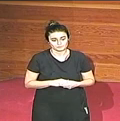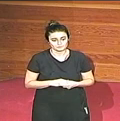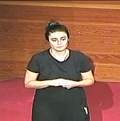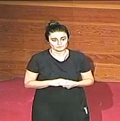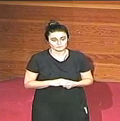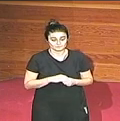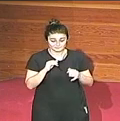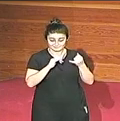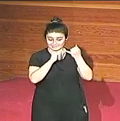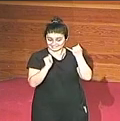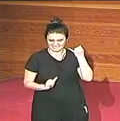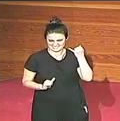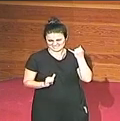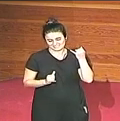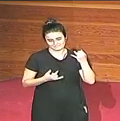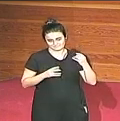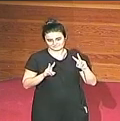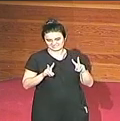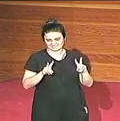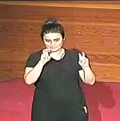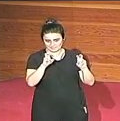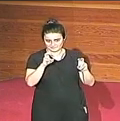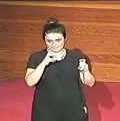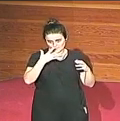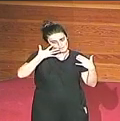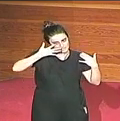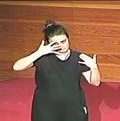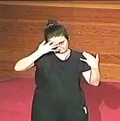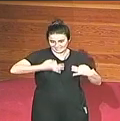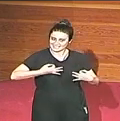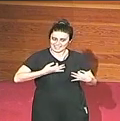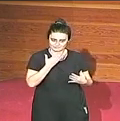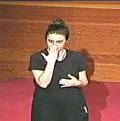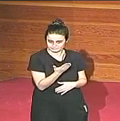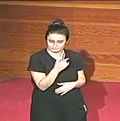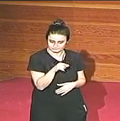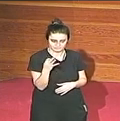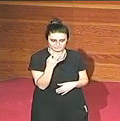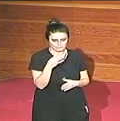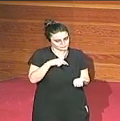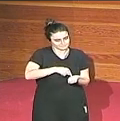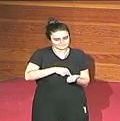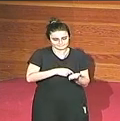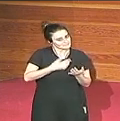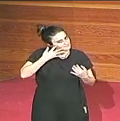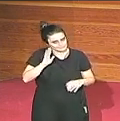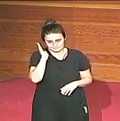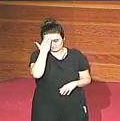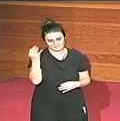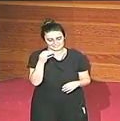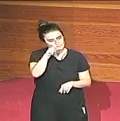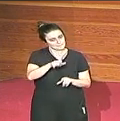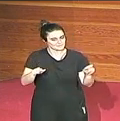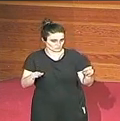sinesgarritasun krisi honen erdian hori aldarrikatu beharra dagoela, kazetaria eta pertsona. Formakuntza, ba, askotan falta da,